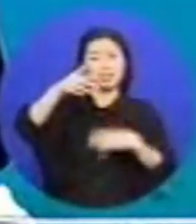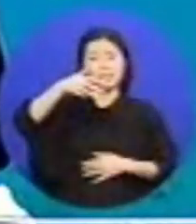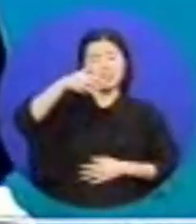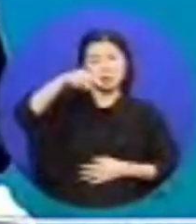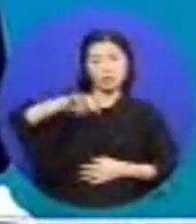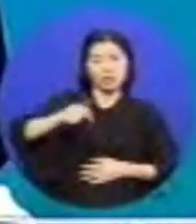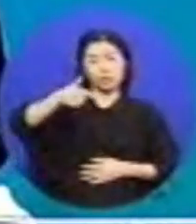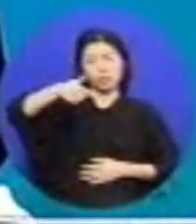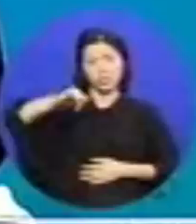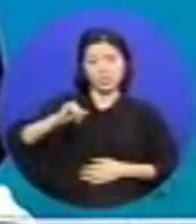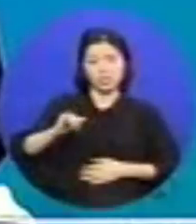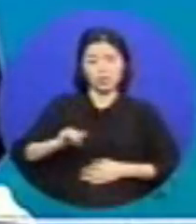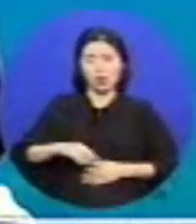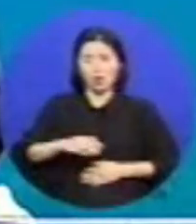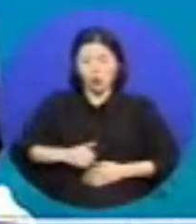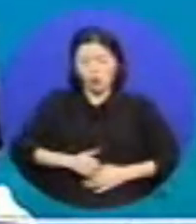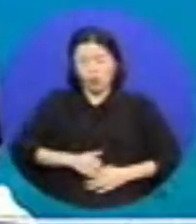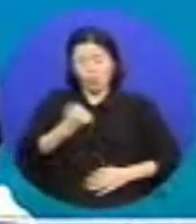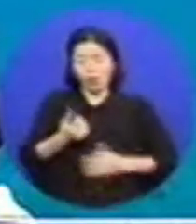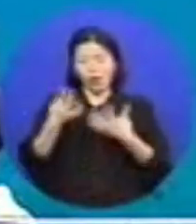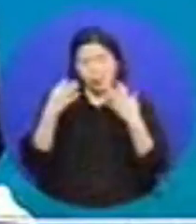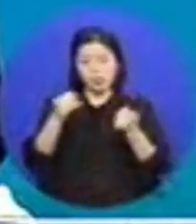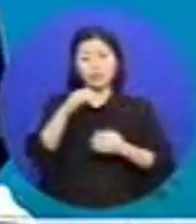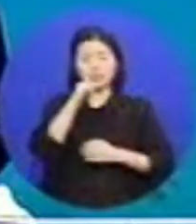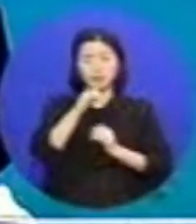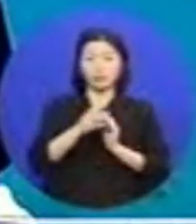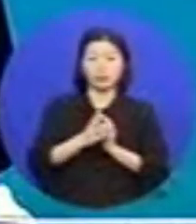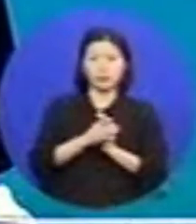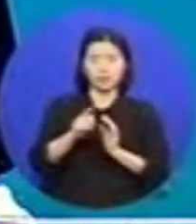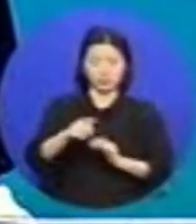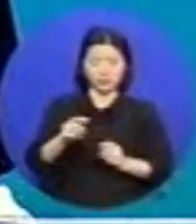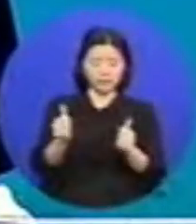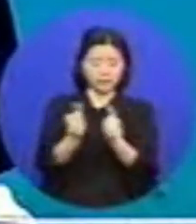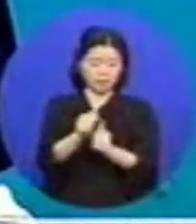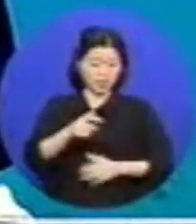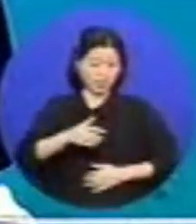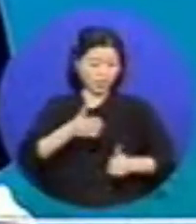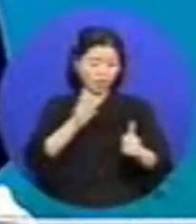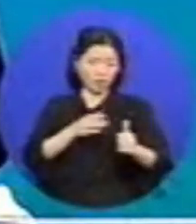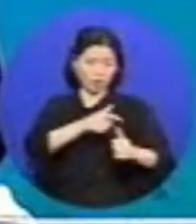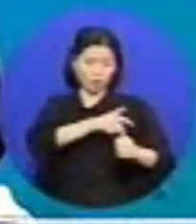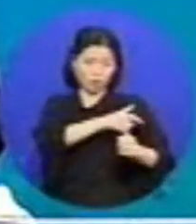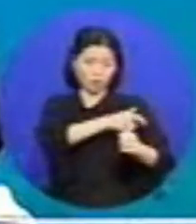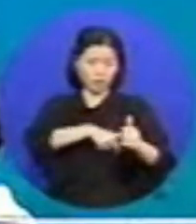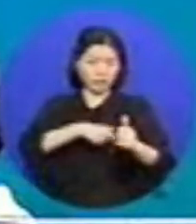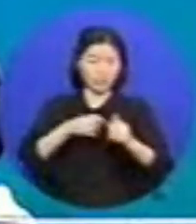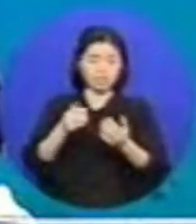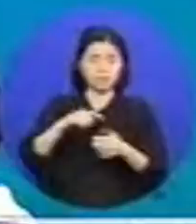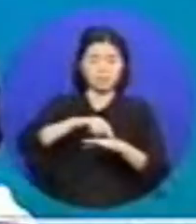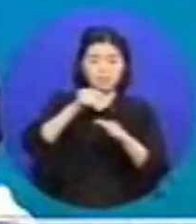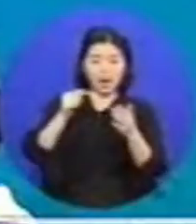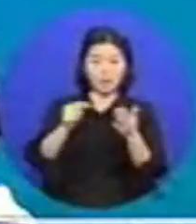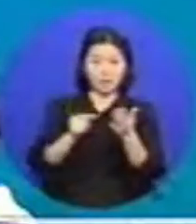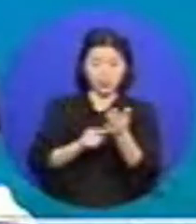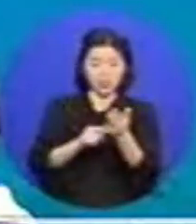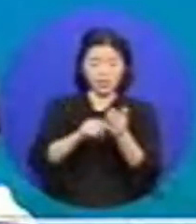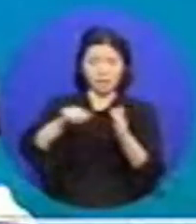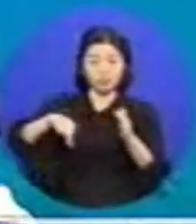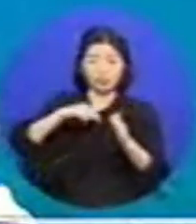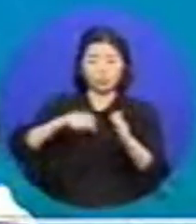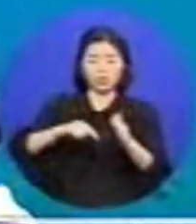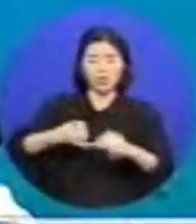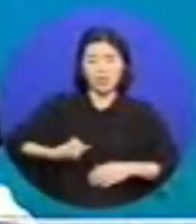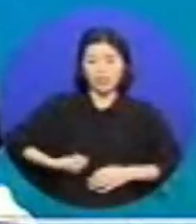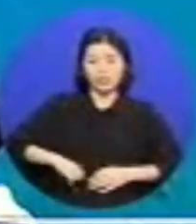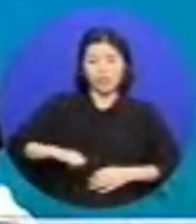나 있었답니다. 이 남자 권사님 마음에 이 딸에 대해서 속상해요.